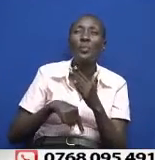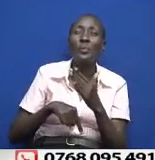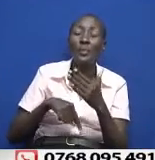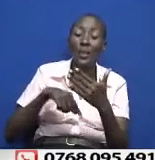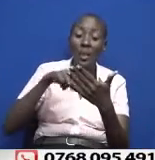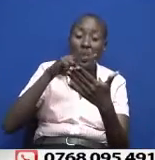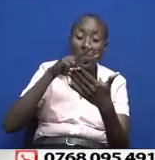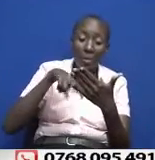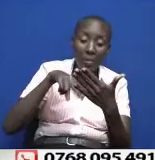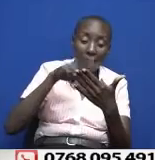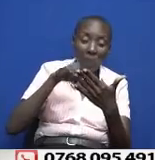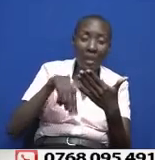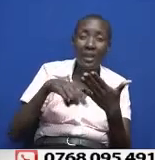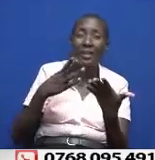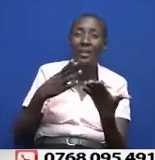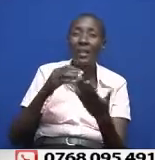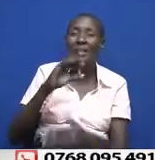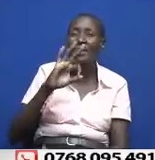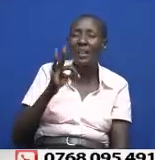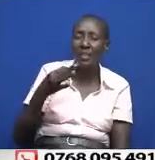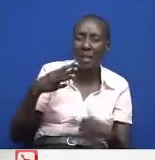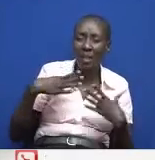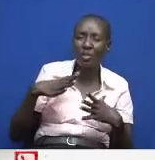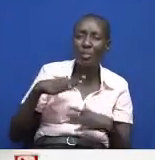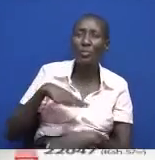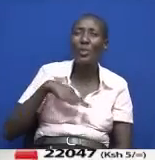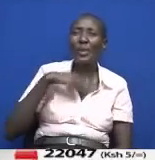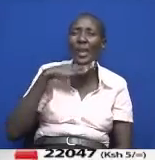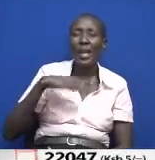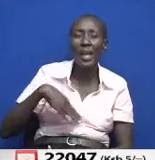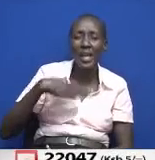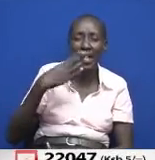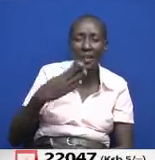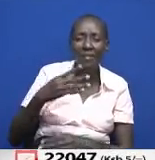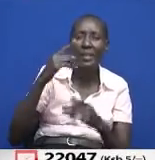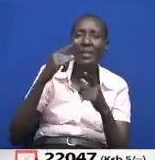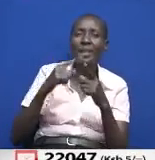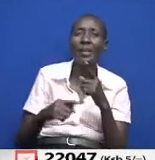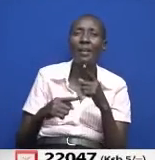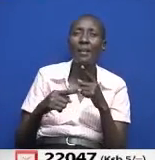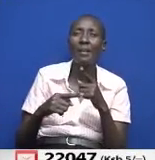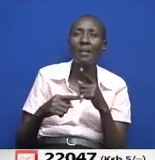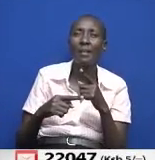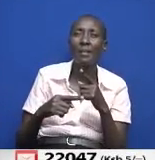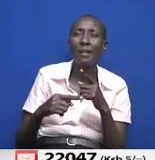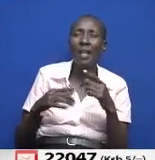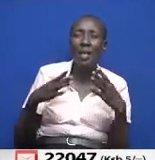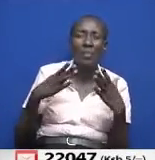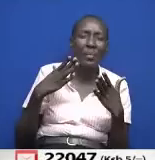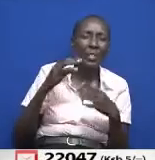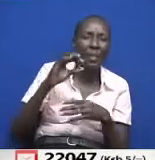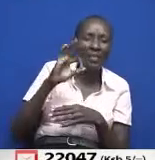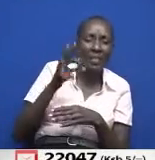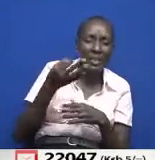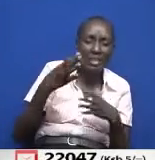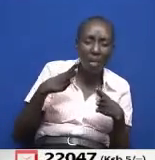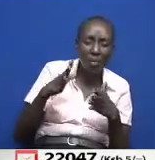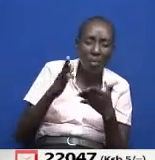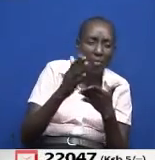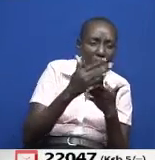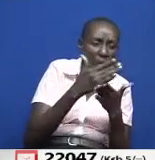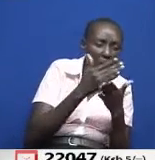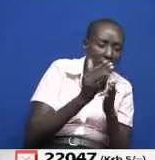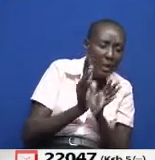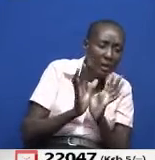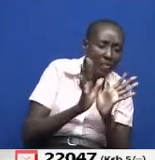about we lost 3000 people every year. Watu kama 3000 wakiwekwa hapa, si